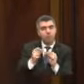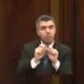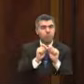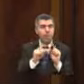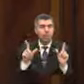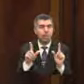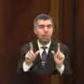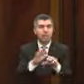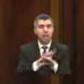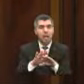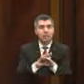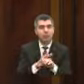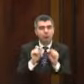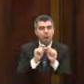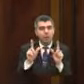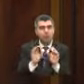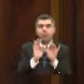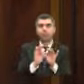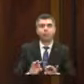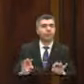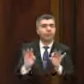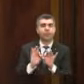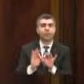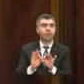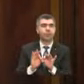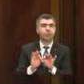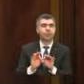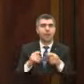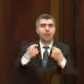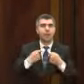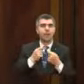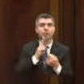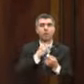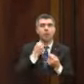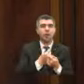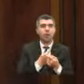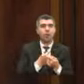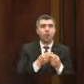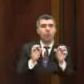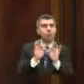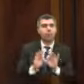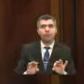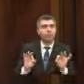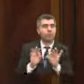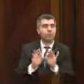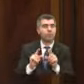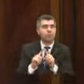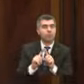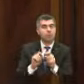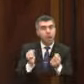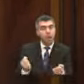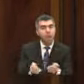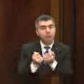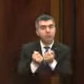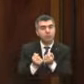النمو، ما كايناش سياسة واضحة عندكم سيد الوزيرة باش كيف سيد وزير سيد رئيس الحكومة المحترم باش يمكن تكون عندنا محركات النمو